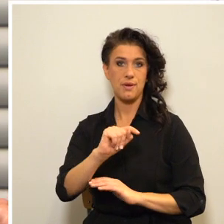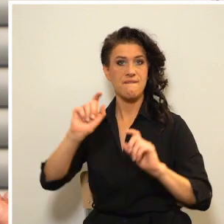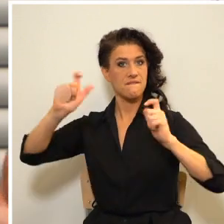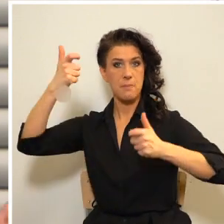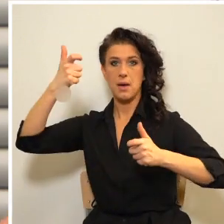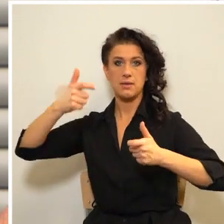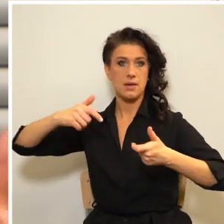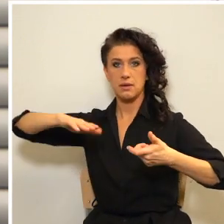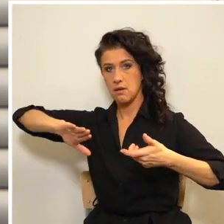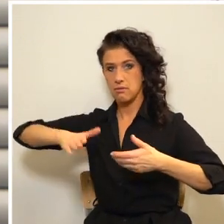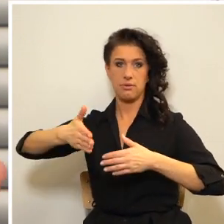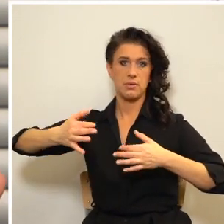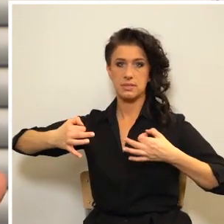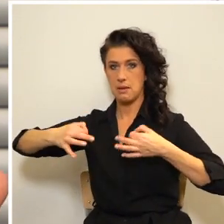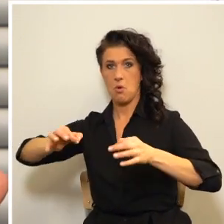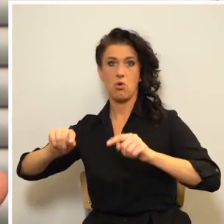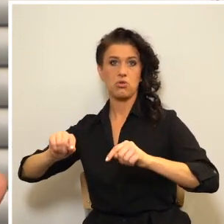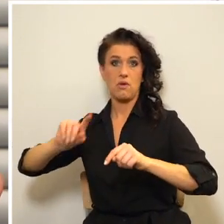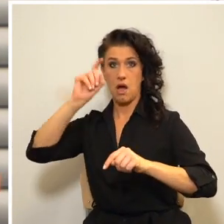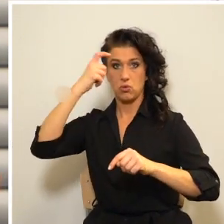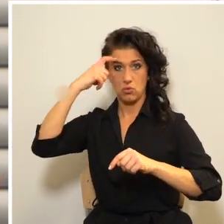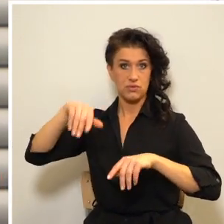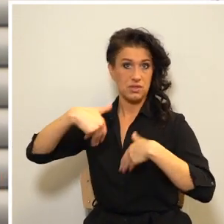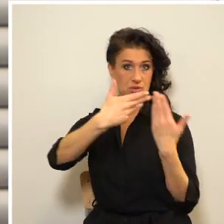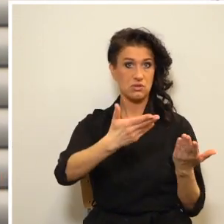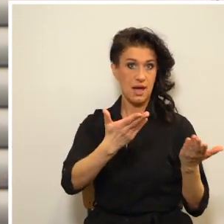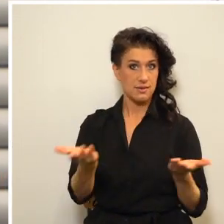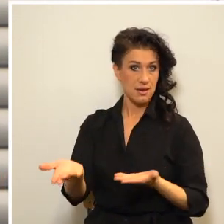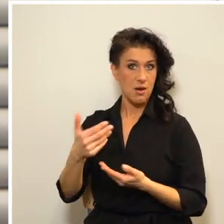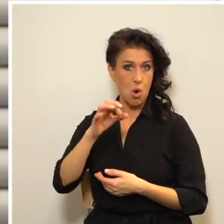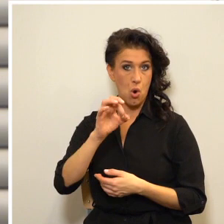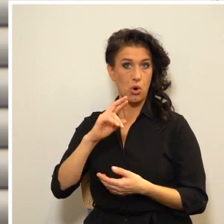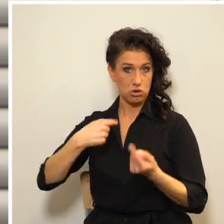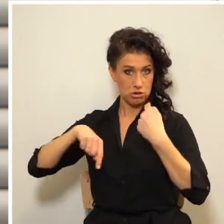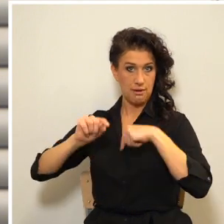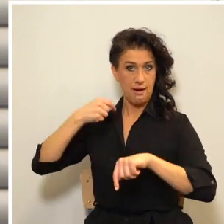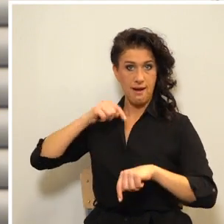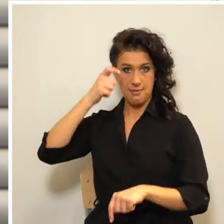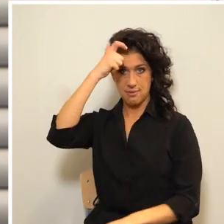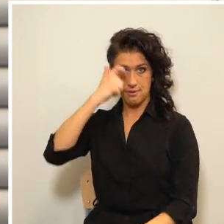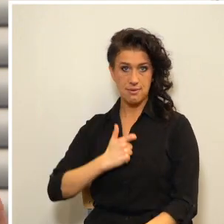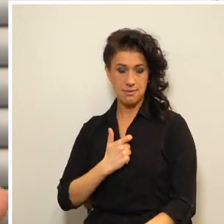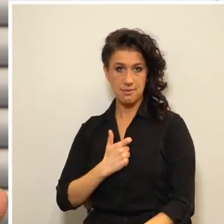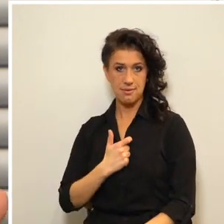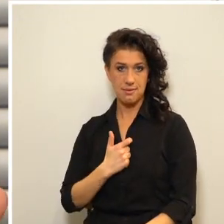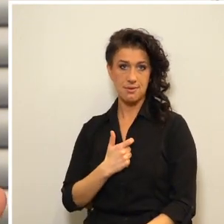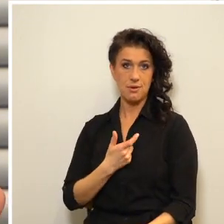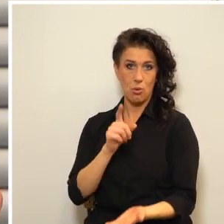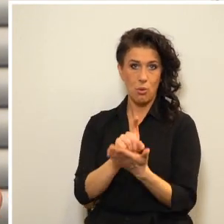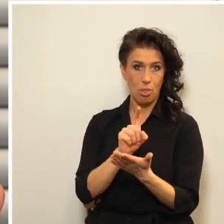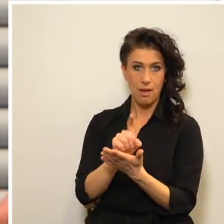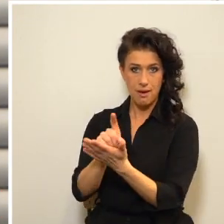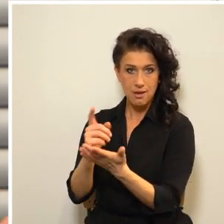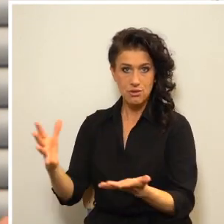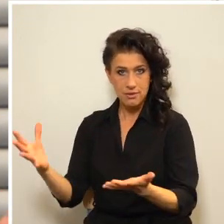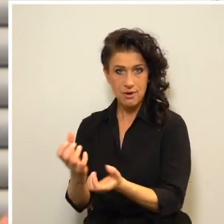A to są przecież głównie dawcy organu potrafimy coraz coraz lepiej Bardzo dobrze ratować oni przeżywają tę